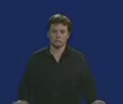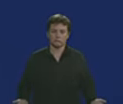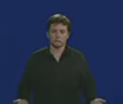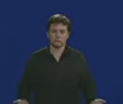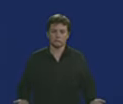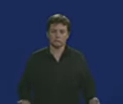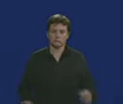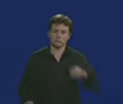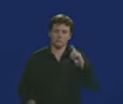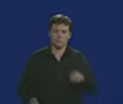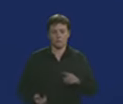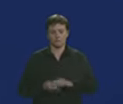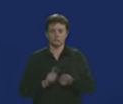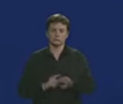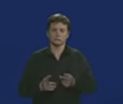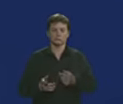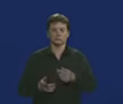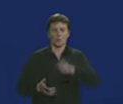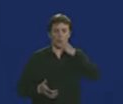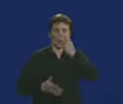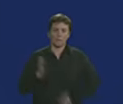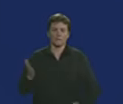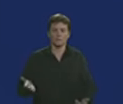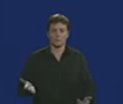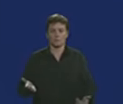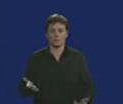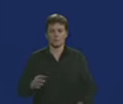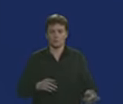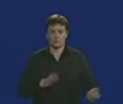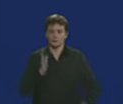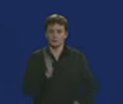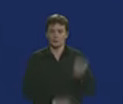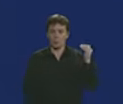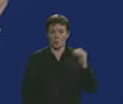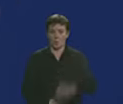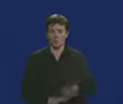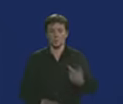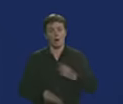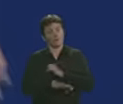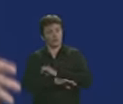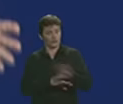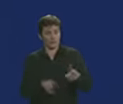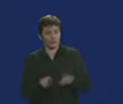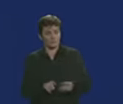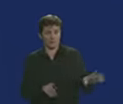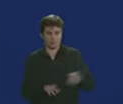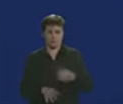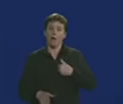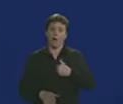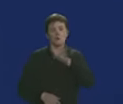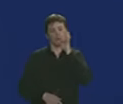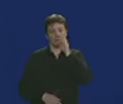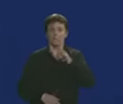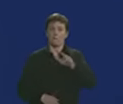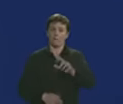il faut en faire une contravention, et toute la journée, les médias reprennent la dépénalisation du cannabis.